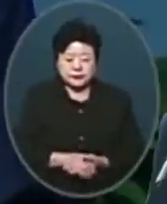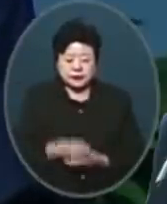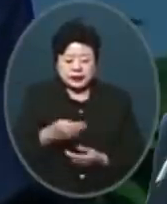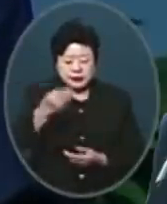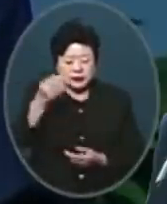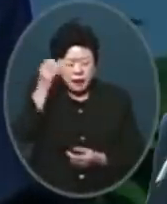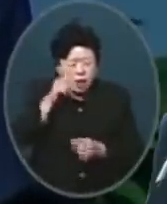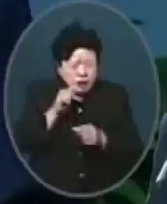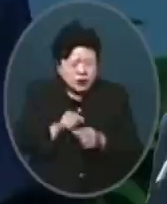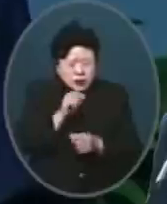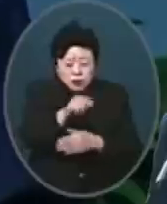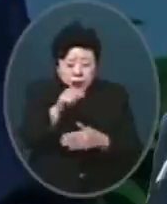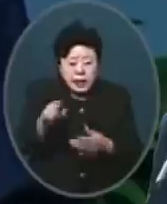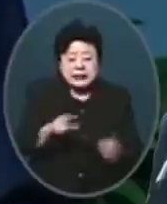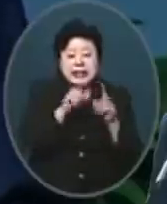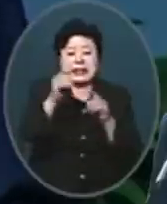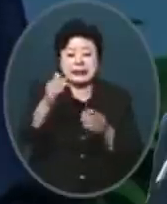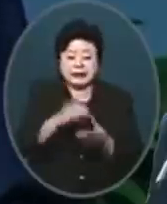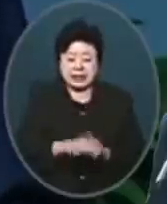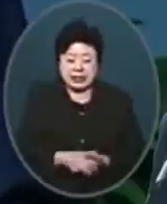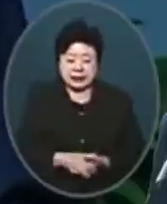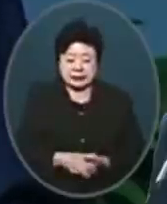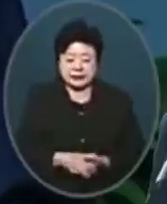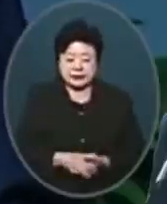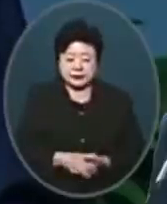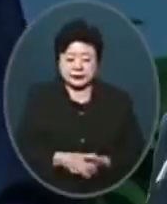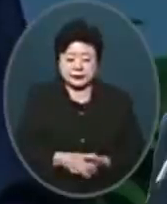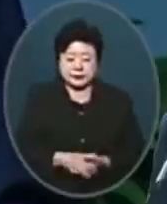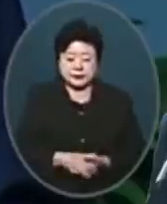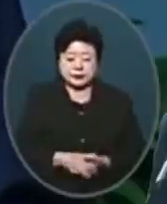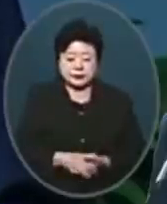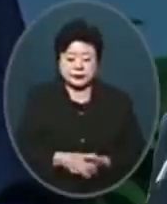4차원의 영성 속에서 살아야 되는 것입니다.